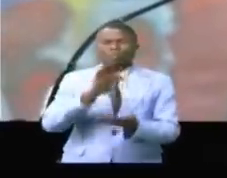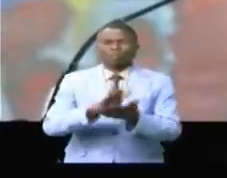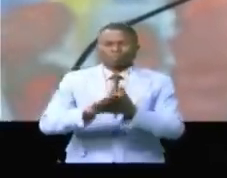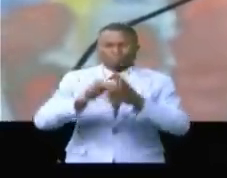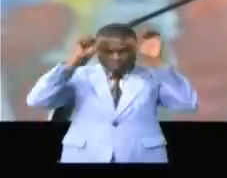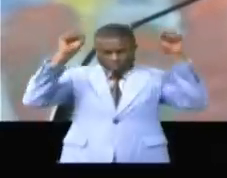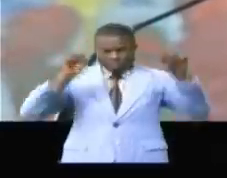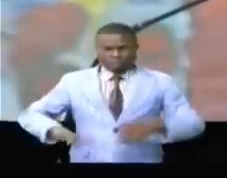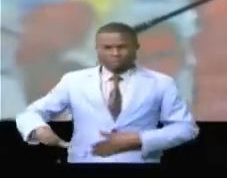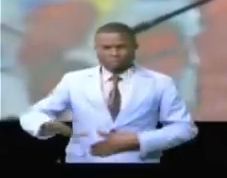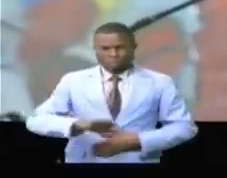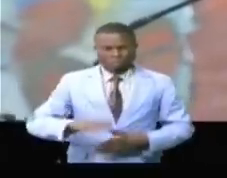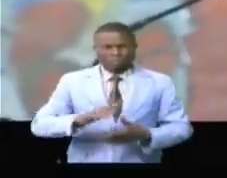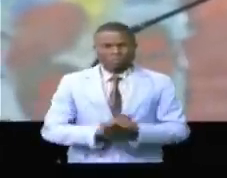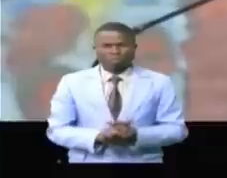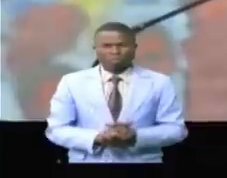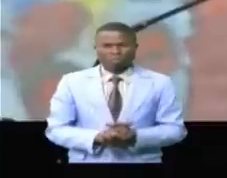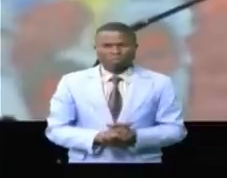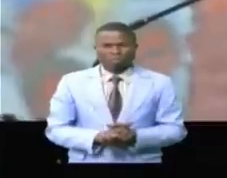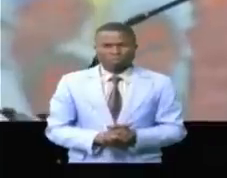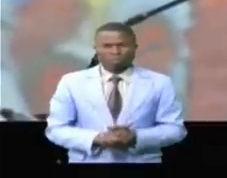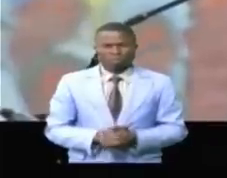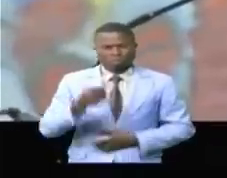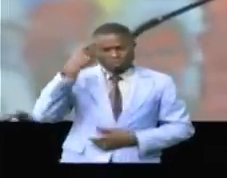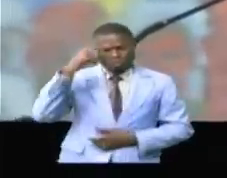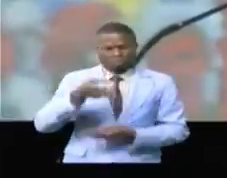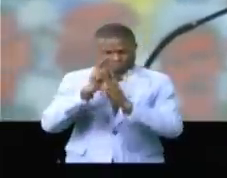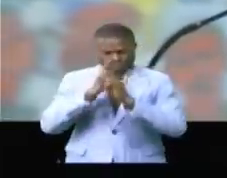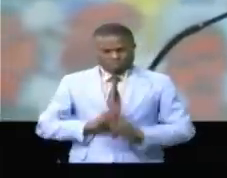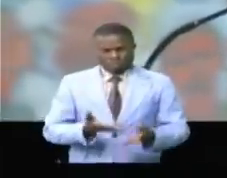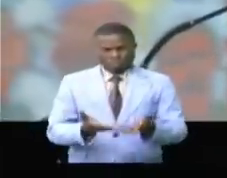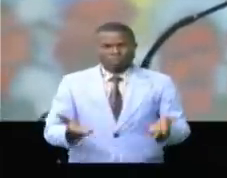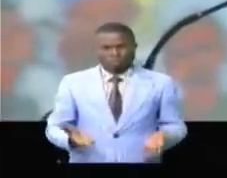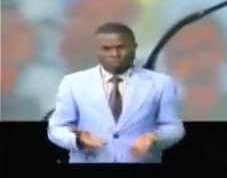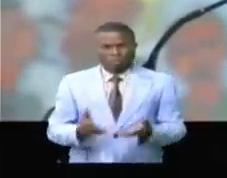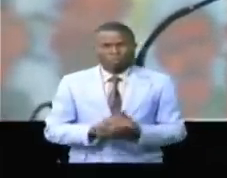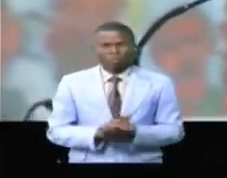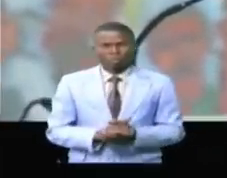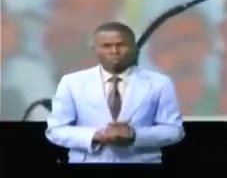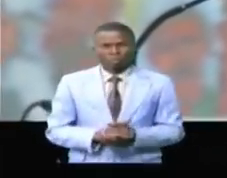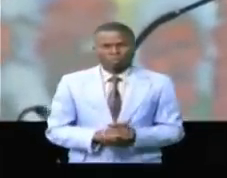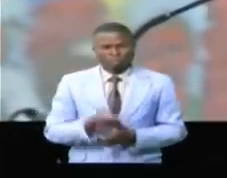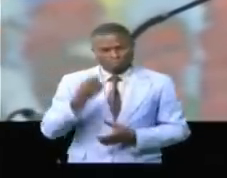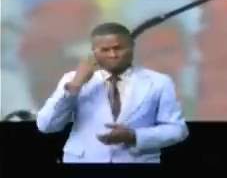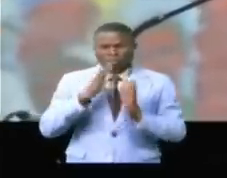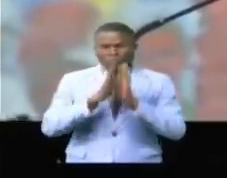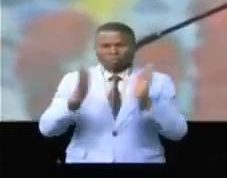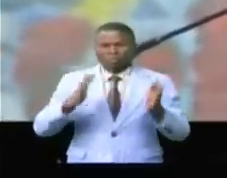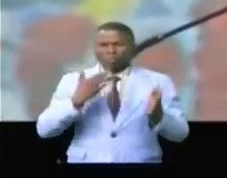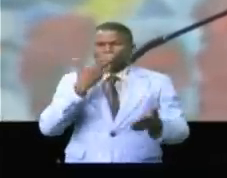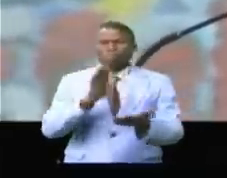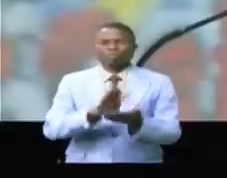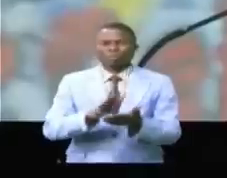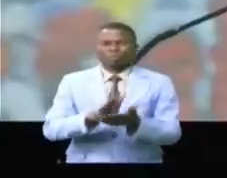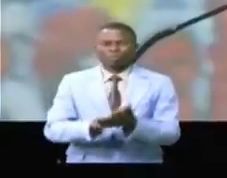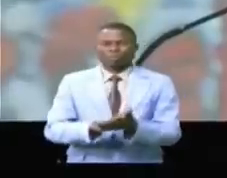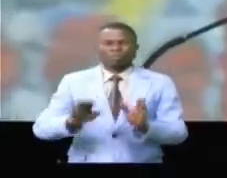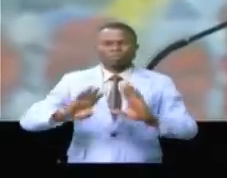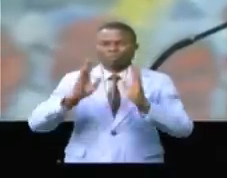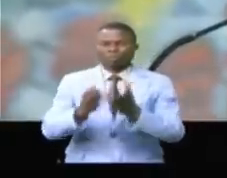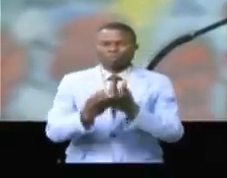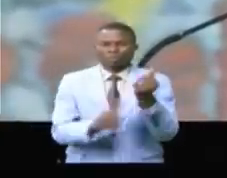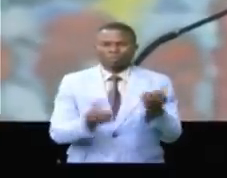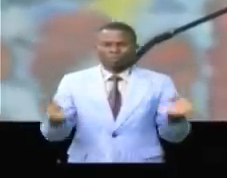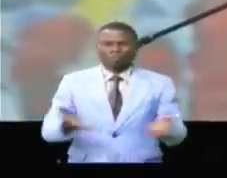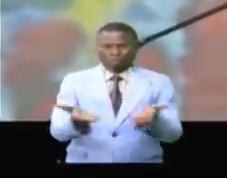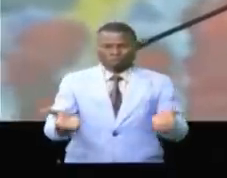l'État de l'avoir remercié par sa présence cette belle messe d'action de grâce en mémoire de notre père, maréchal Mobutu